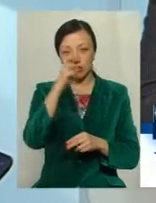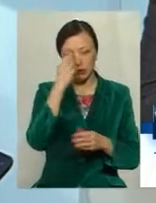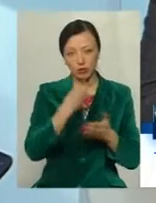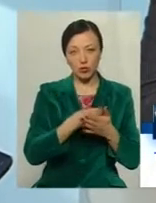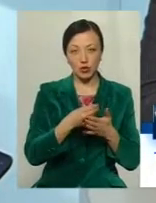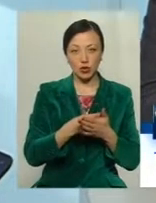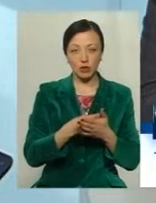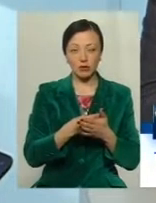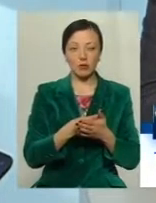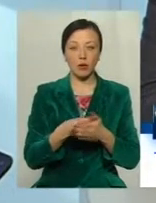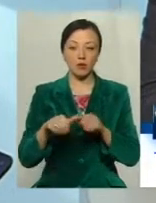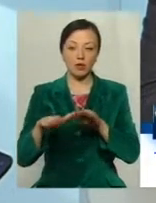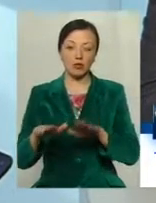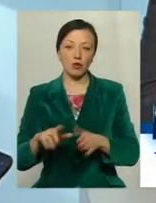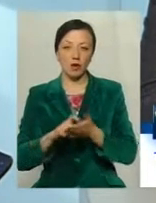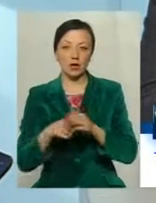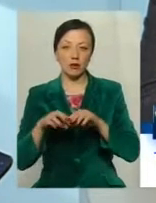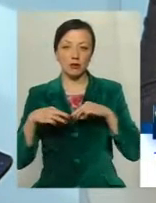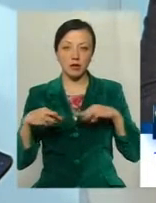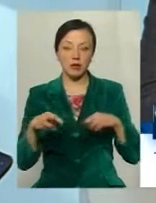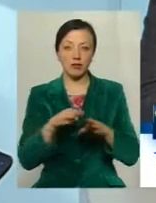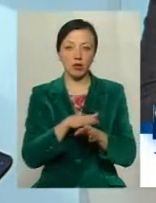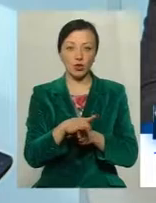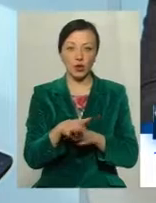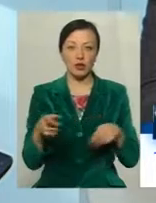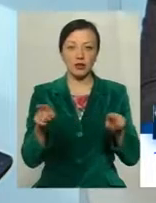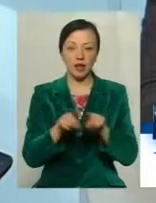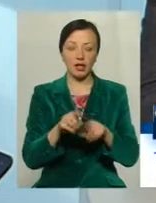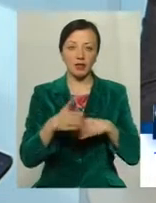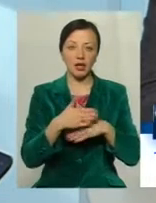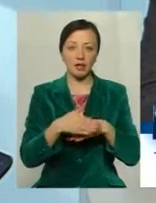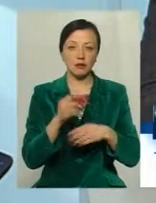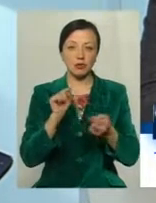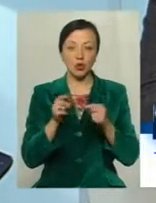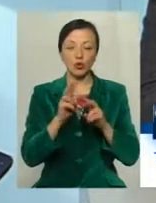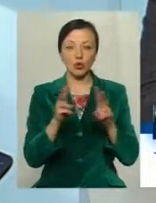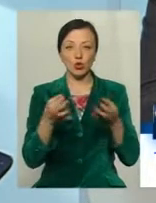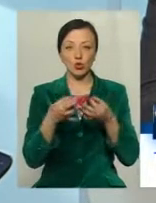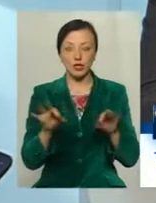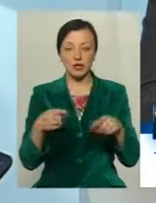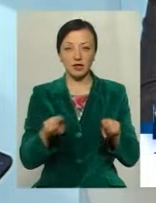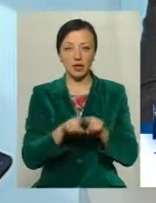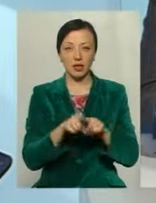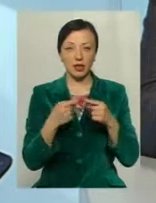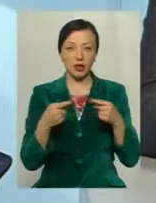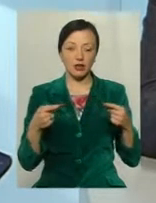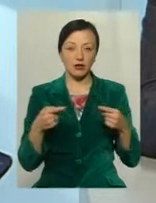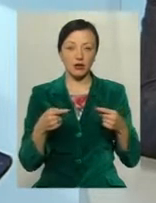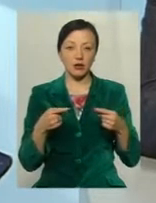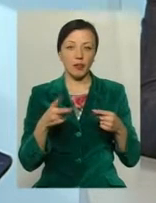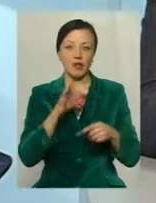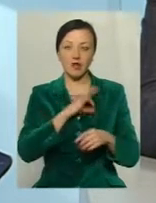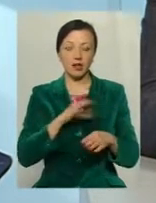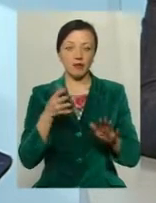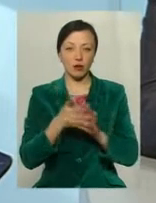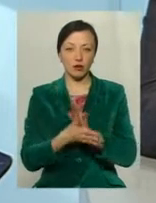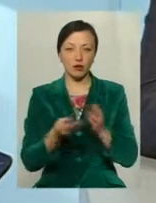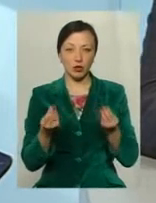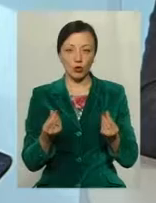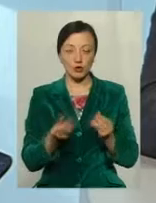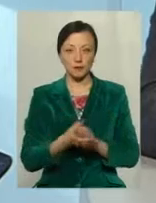департаментів і управлінь, аналізу відповідного, це тому я можу передбачаю, що будуть дуже серйозні питання, по-перше, по звіту